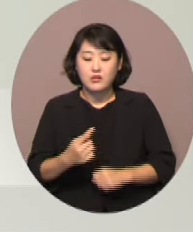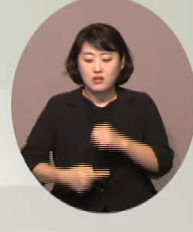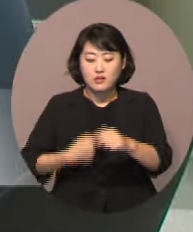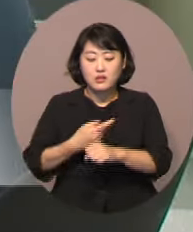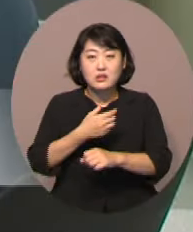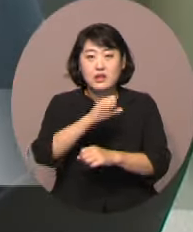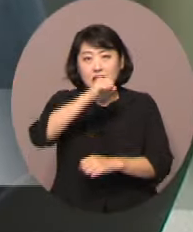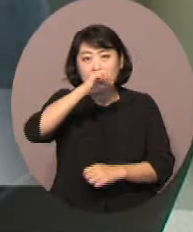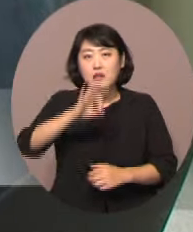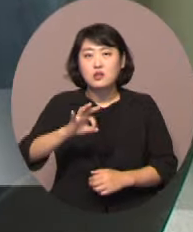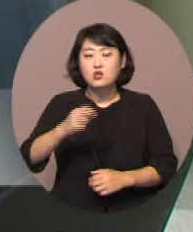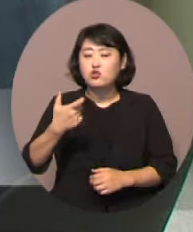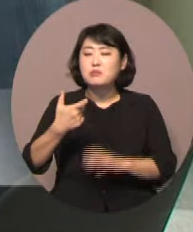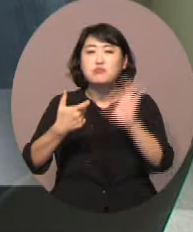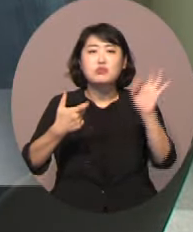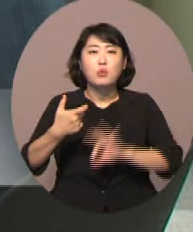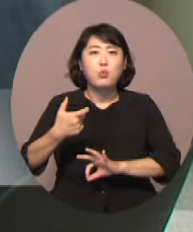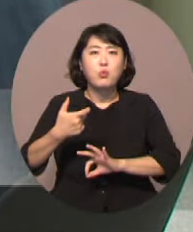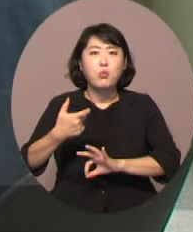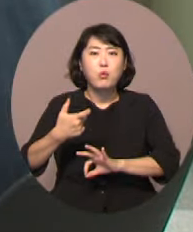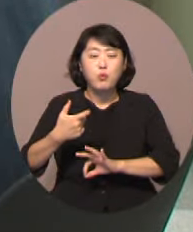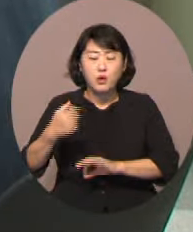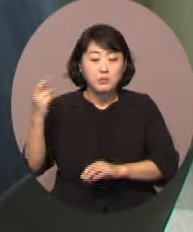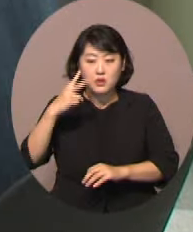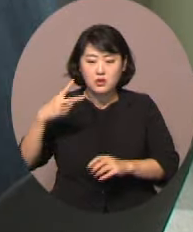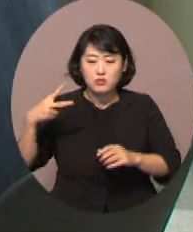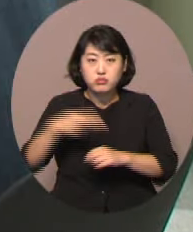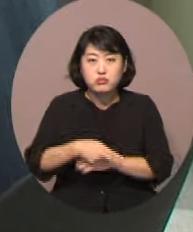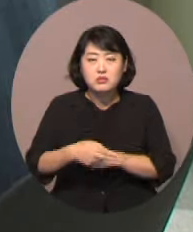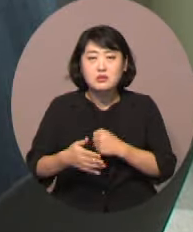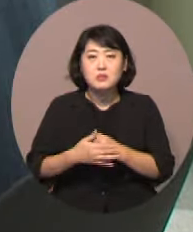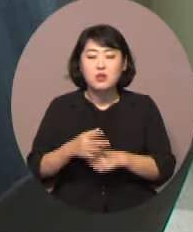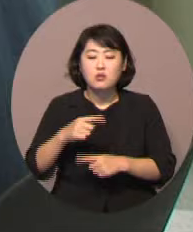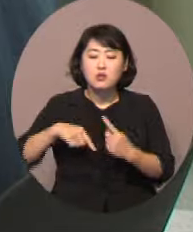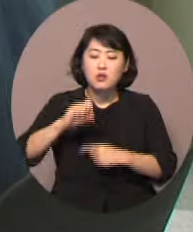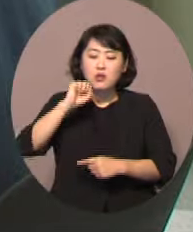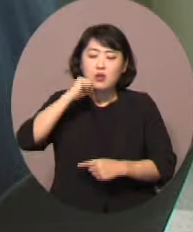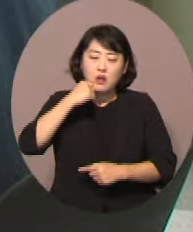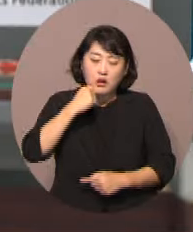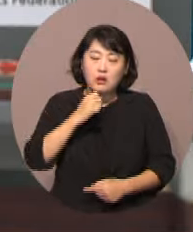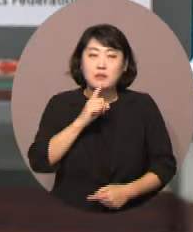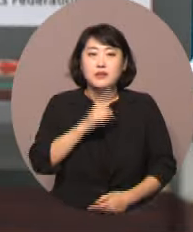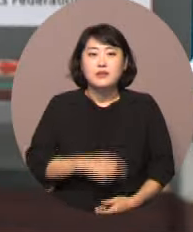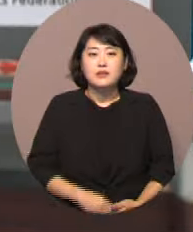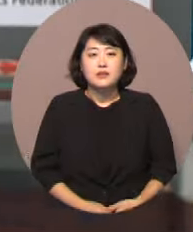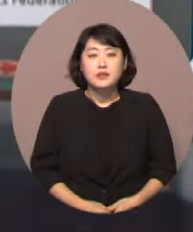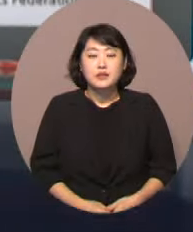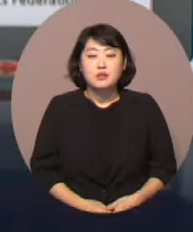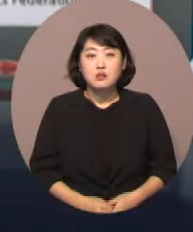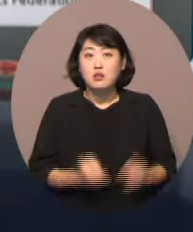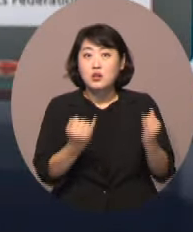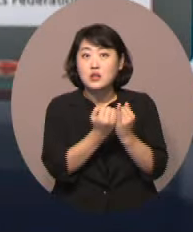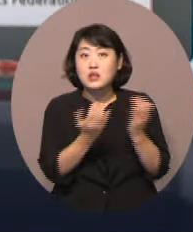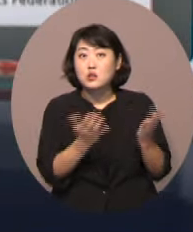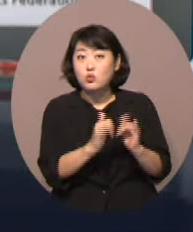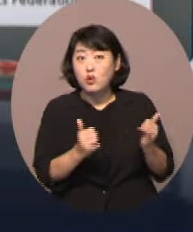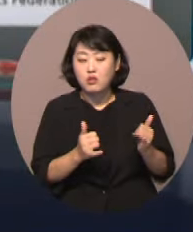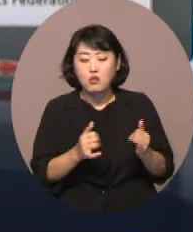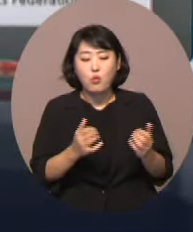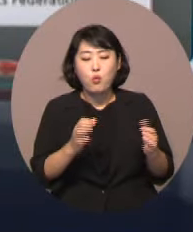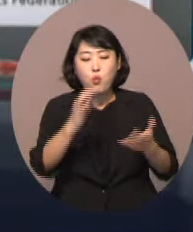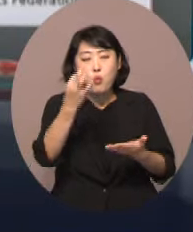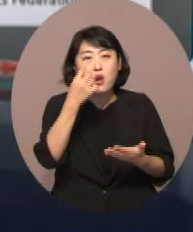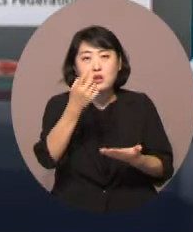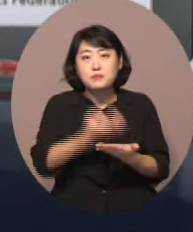예산 를 지하는 기부금이 끊기자 운영난을 호소하고 있습니다 여지은 급여도 줘야 되고 또